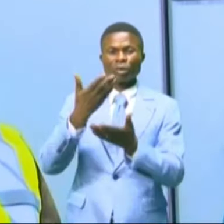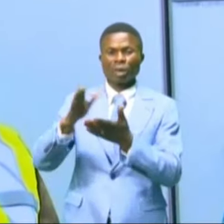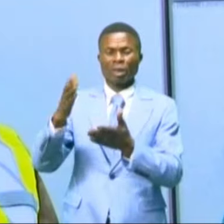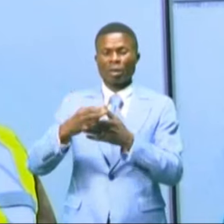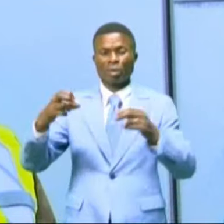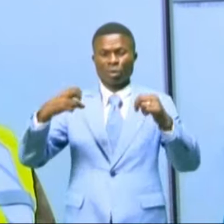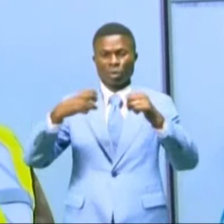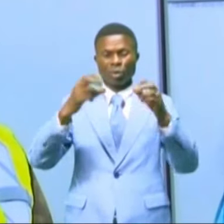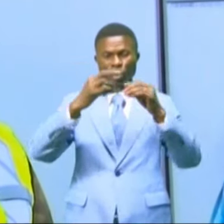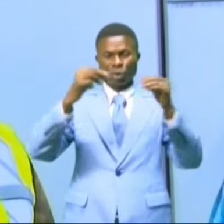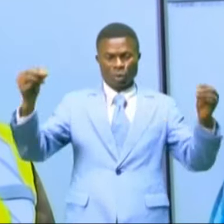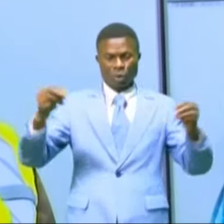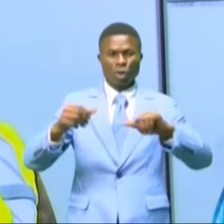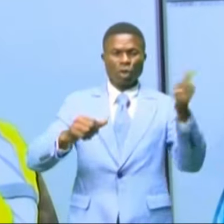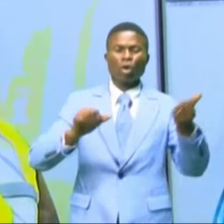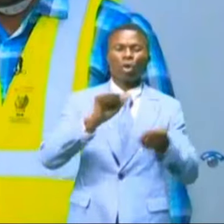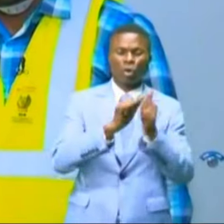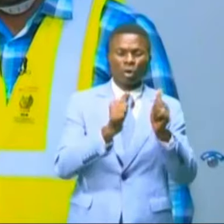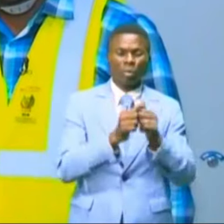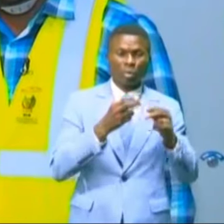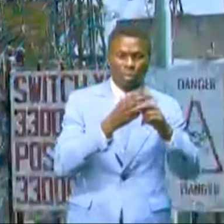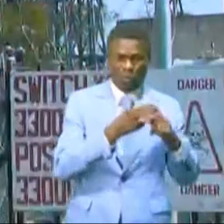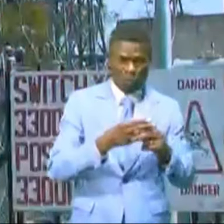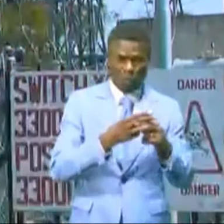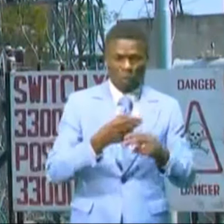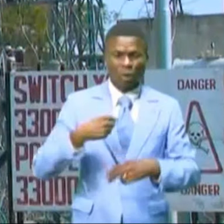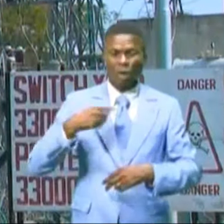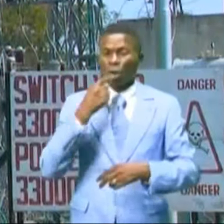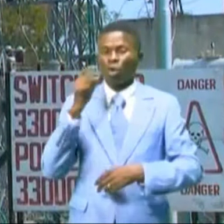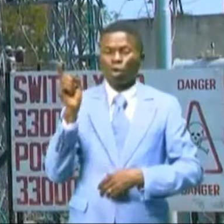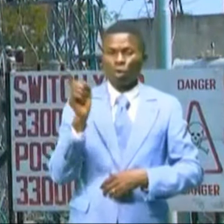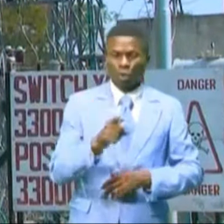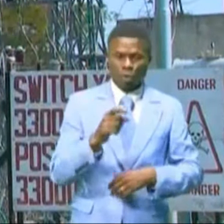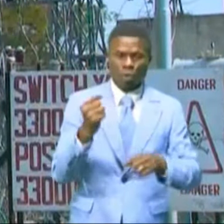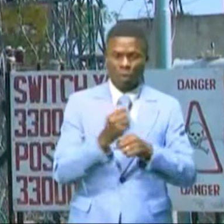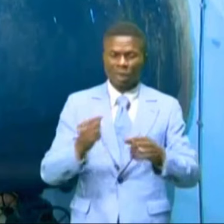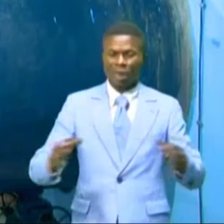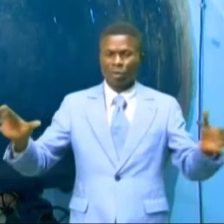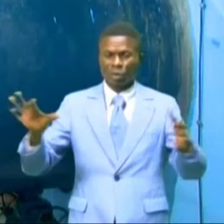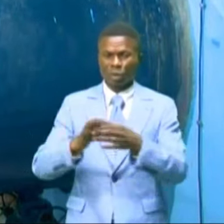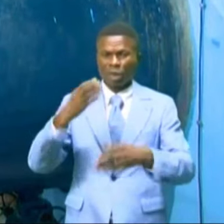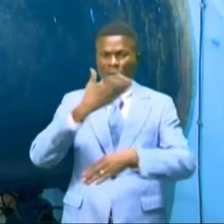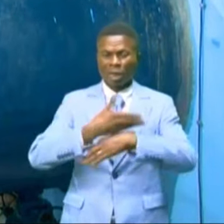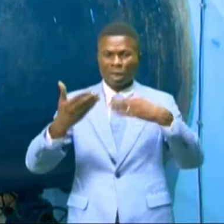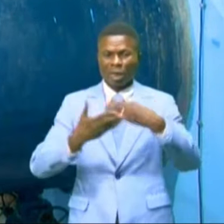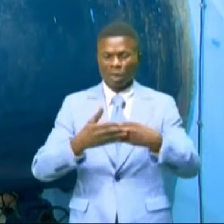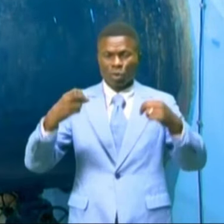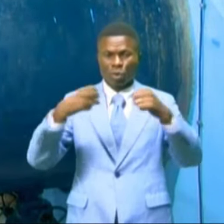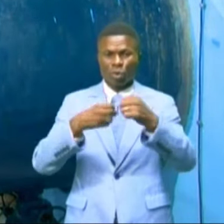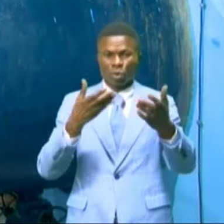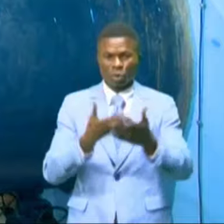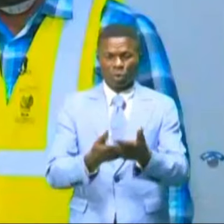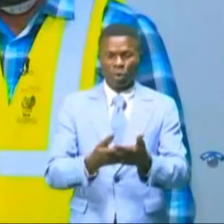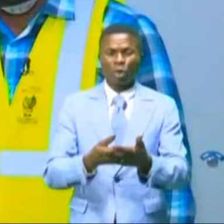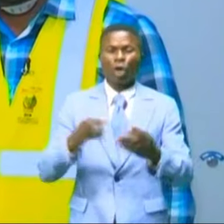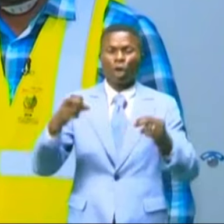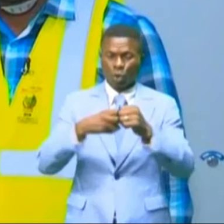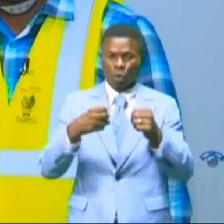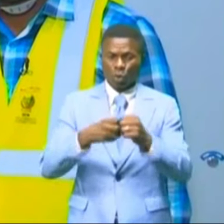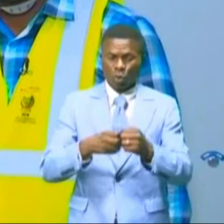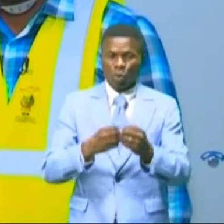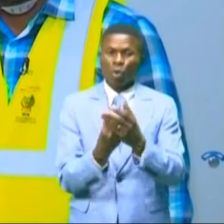certains paramètres seront suivis. Et nous allons coordonner avec Mowan, qui est le constructeur des lignes et réseaux, pour que l'énergie produite